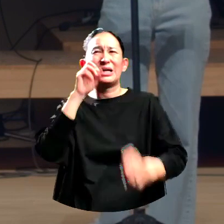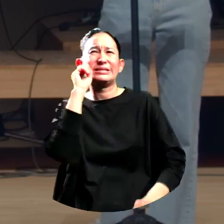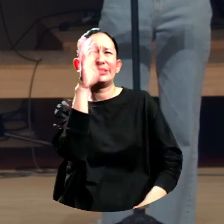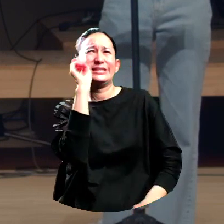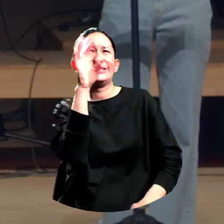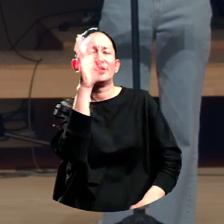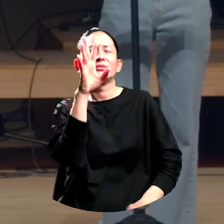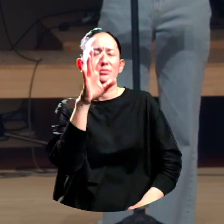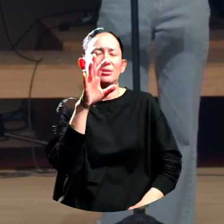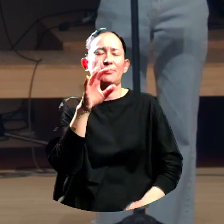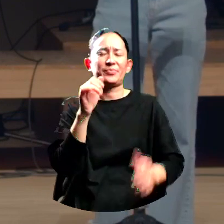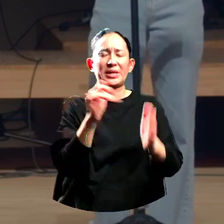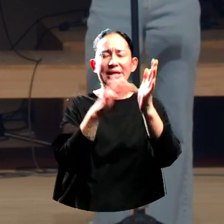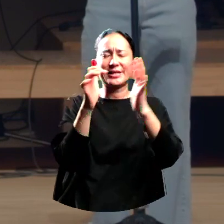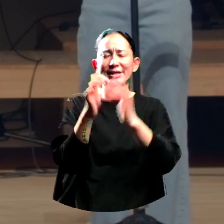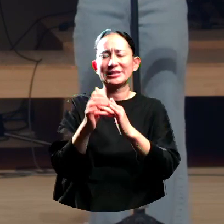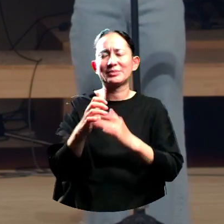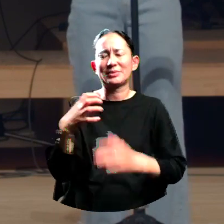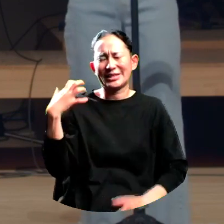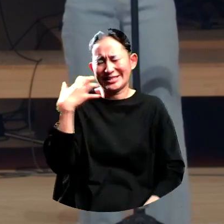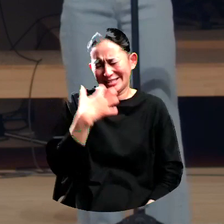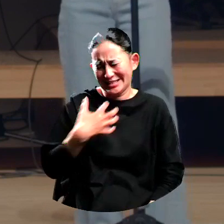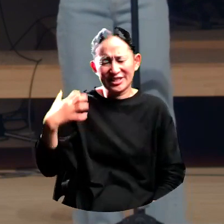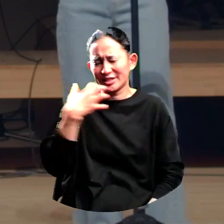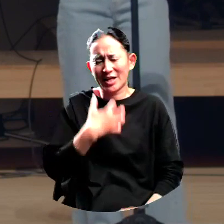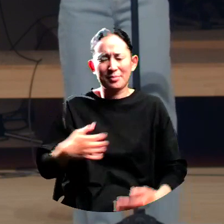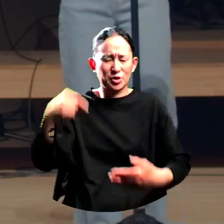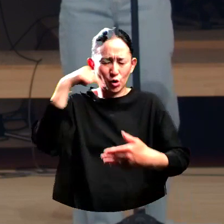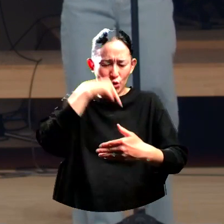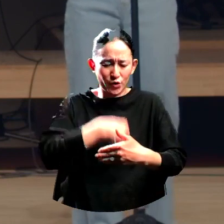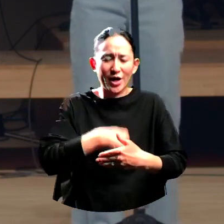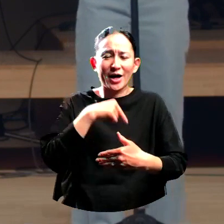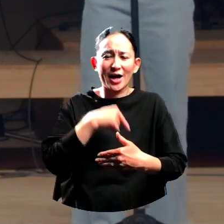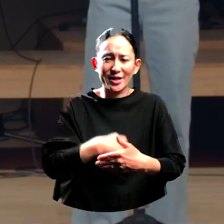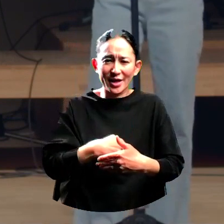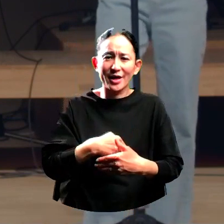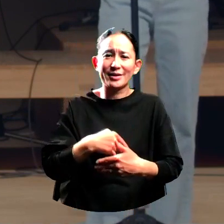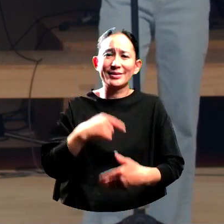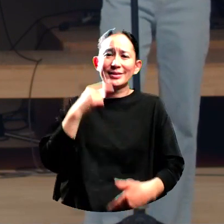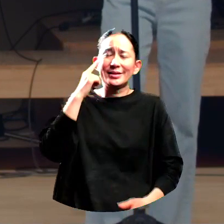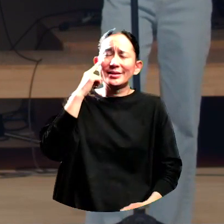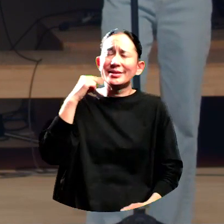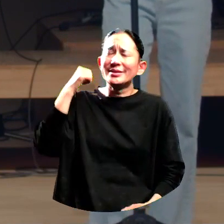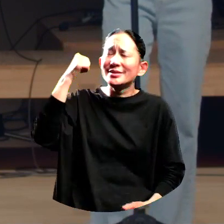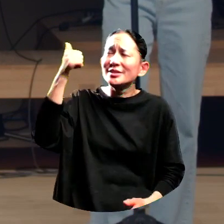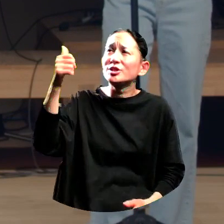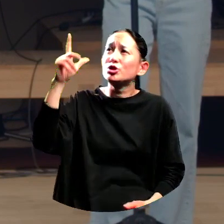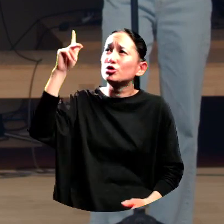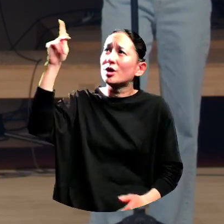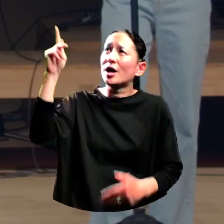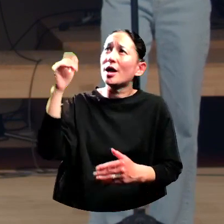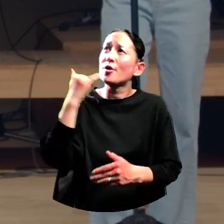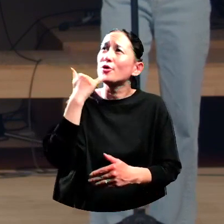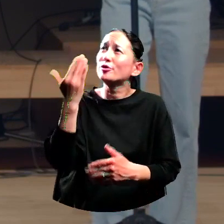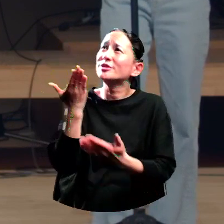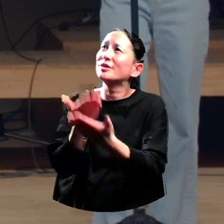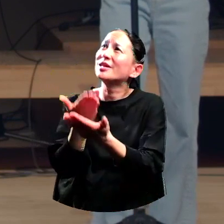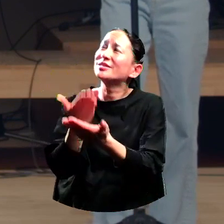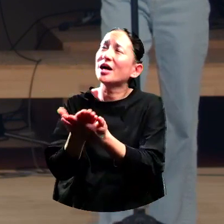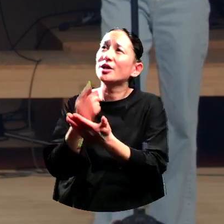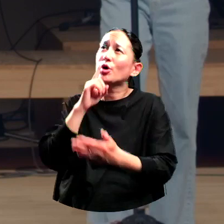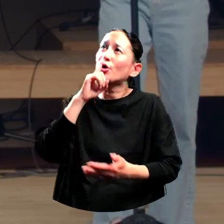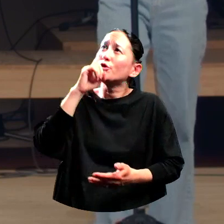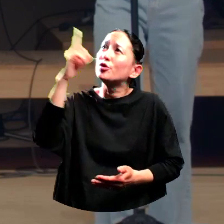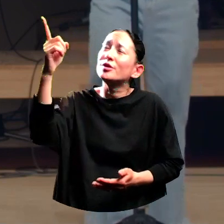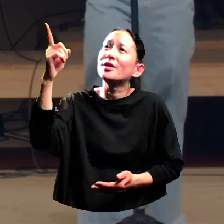しい痛みの中で絞り出すように父を彼らを許してくださいと祈る一方で人々はイエスをあざ笑